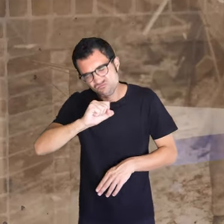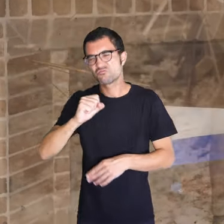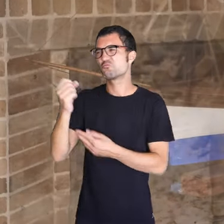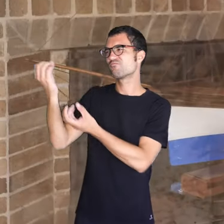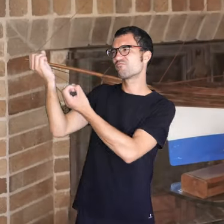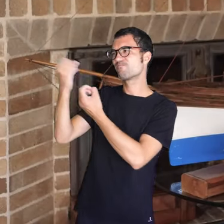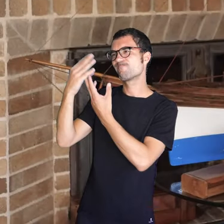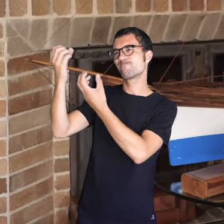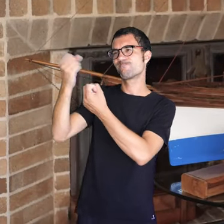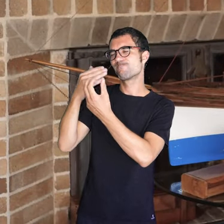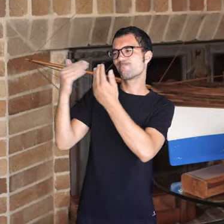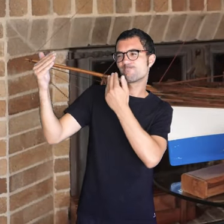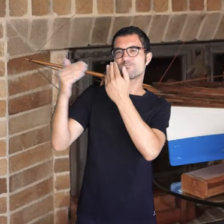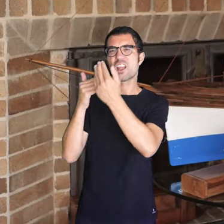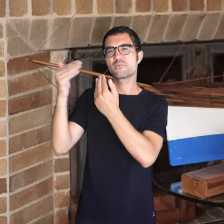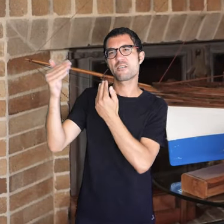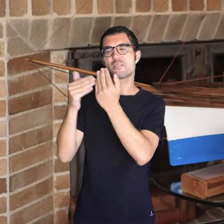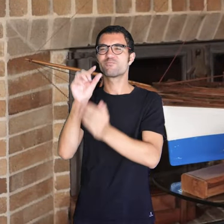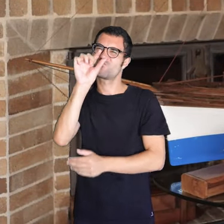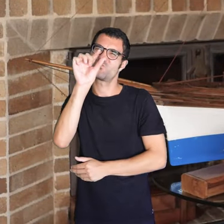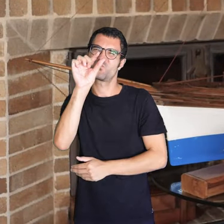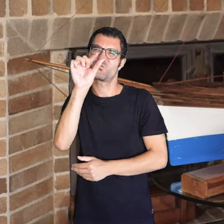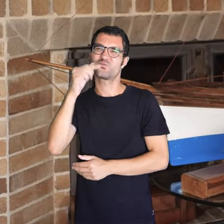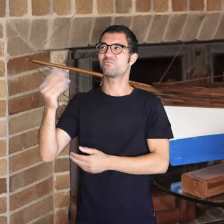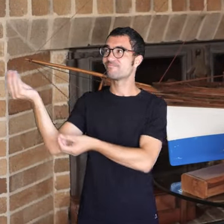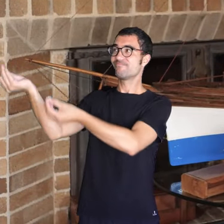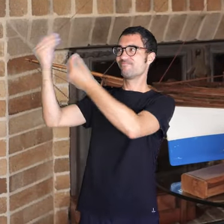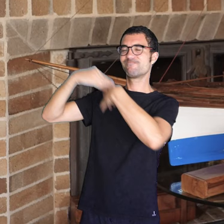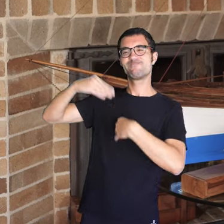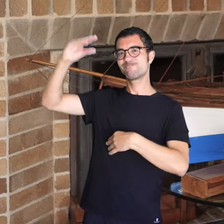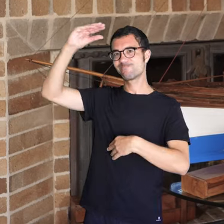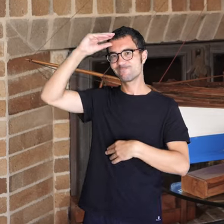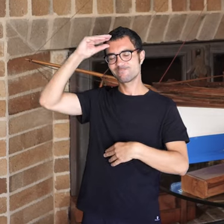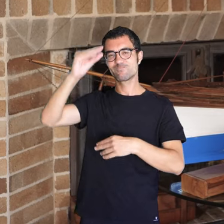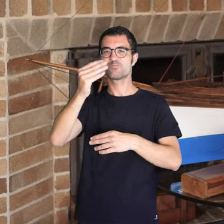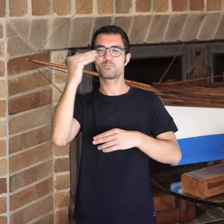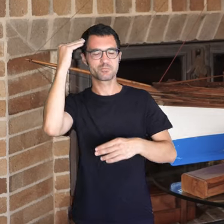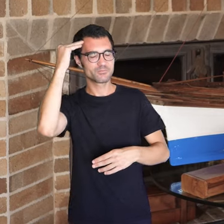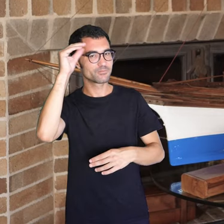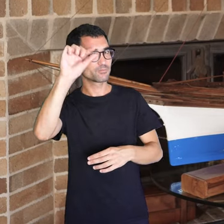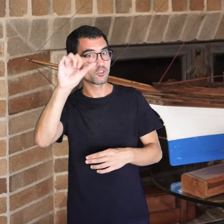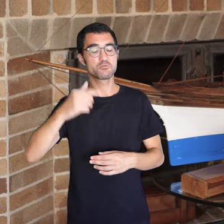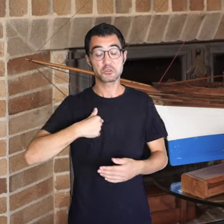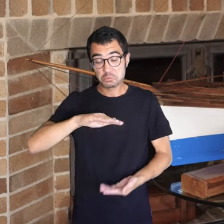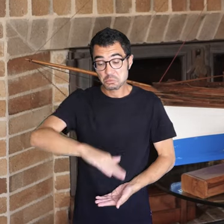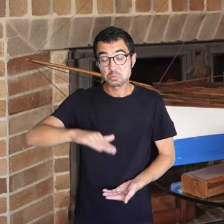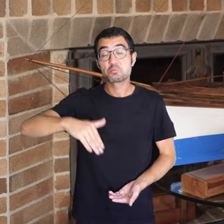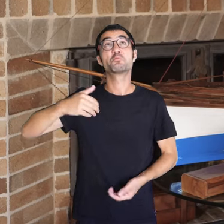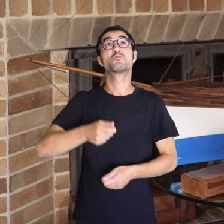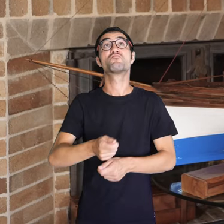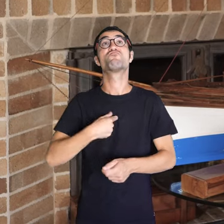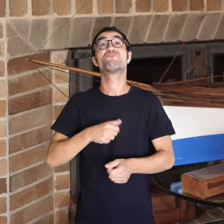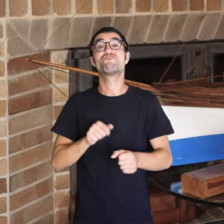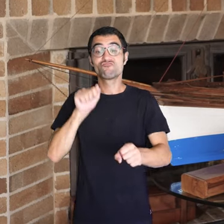poder xerrar molt amb ell perquè en aquell temps jo no sabia que m'agradaria saber coses que ara